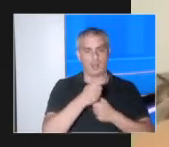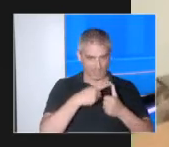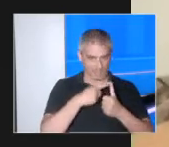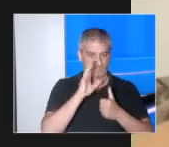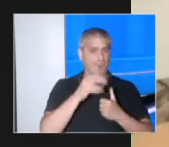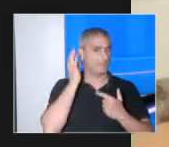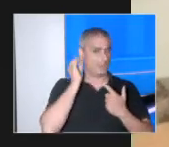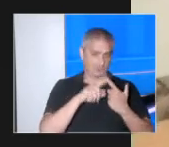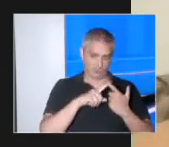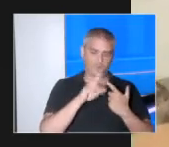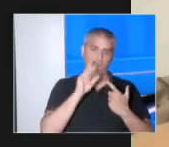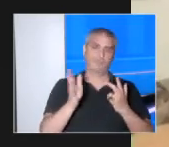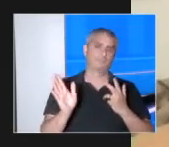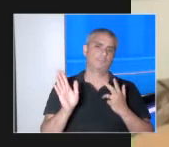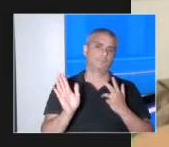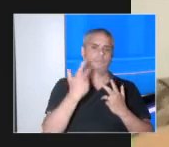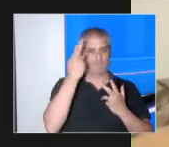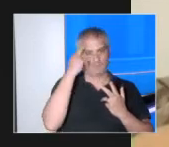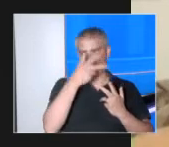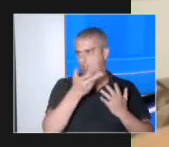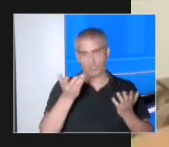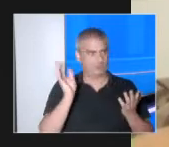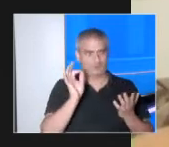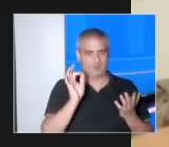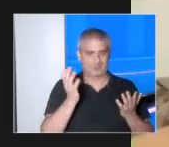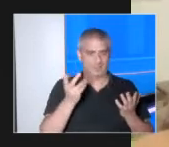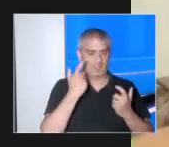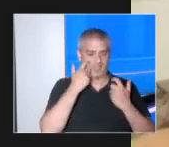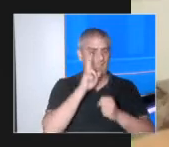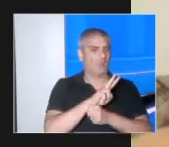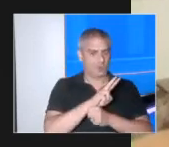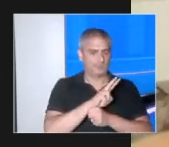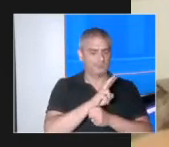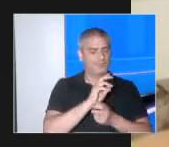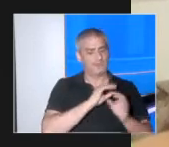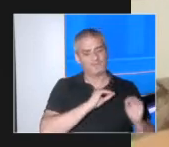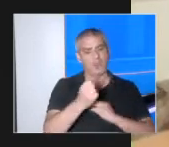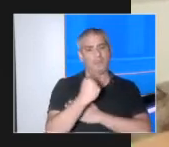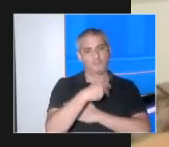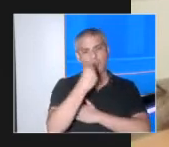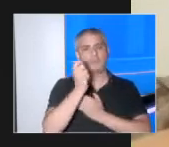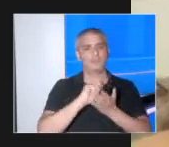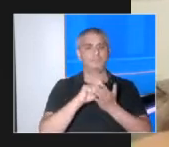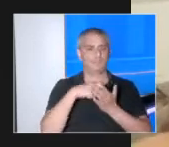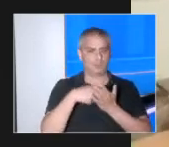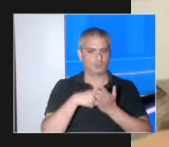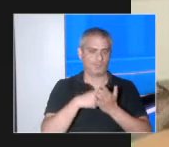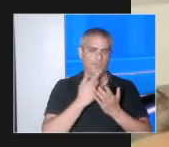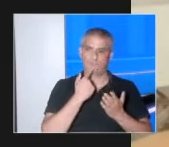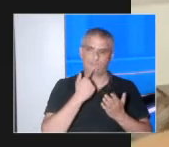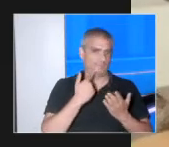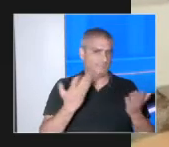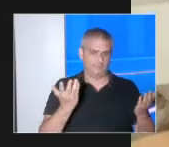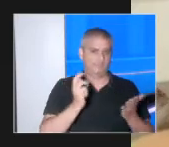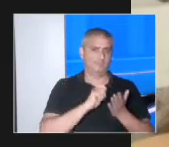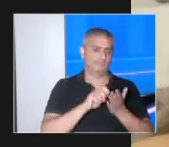גם לנשים, ולהוציא לגמרי את הרעיון הזה של הרגולציה, להעביר את כל הסמכויות למשרד האוצר, ולרוקן מתוכן